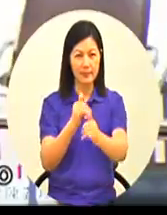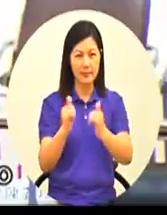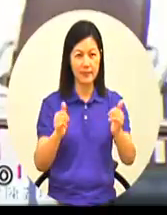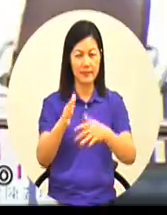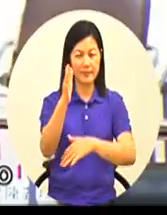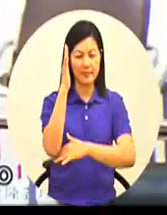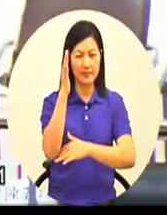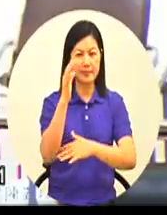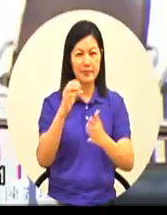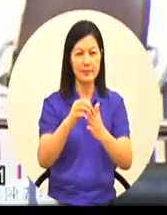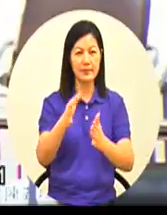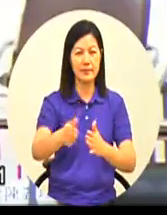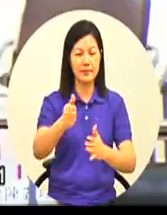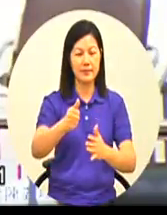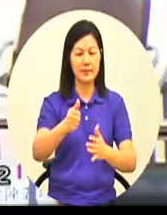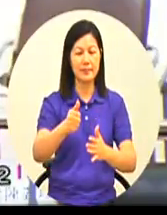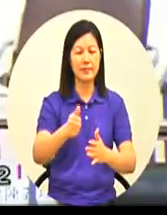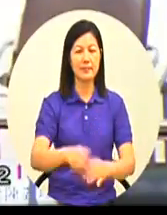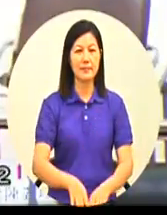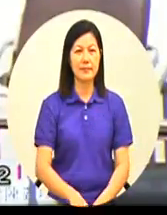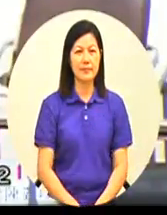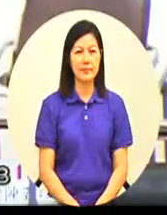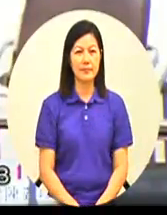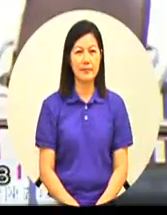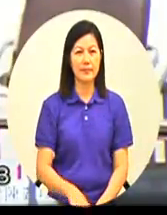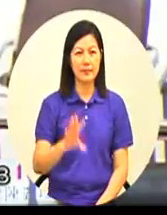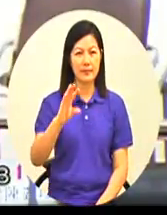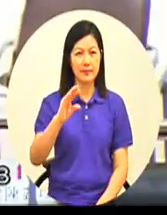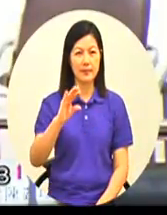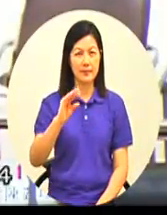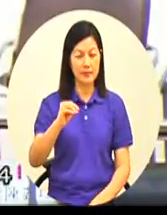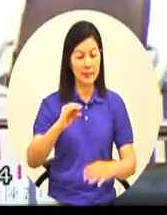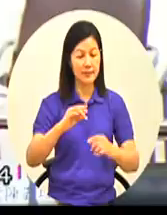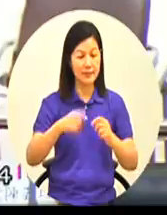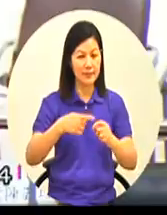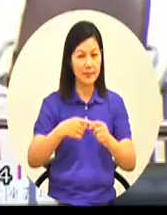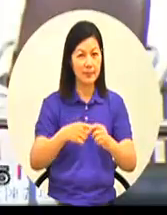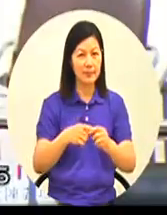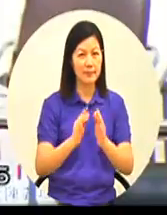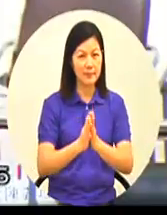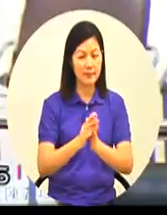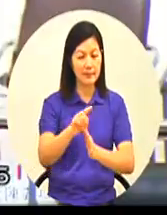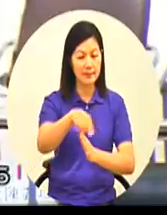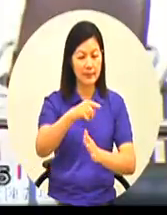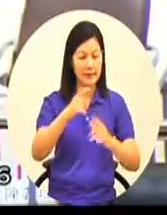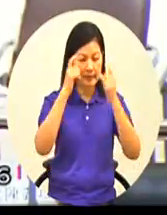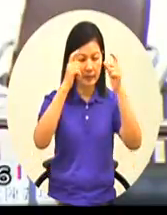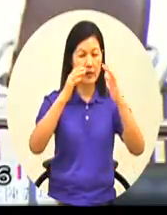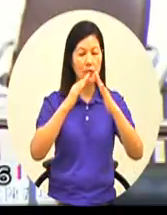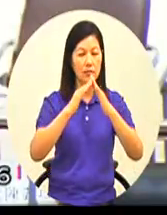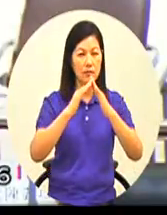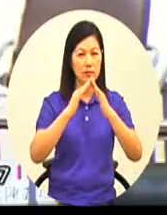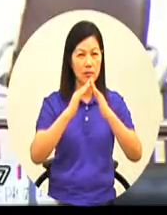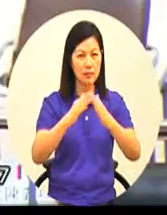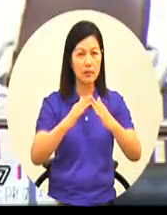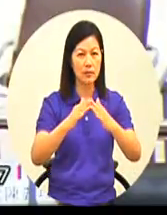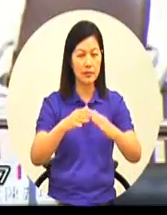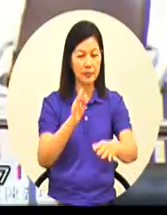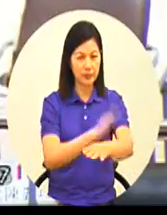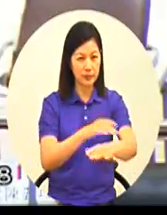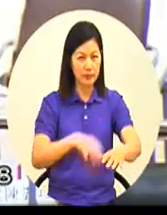政局长张局长，万年祭是我们高雄市左营区这个最重要的每年一次